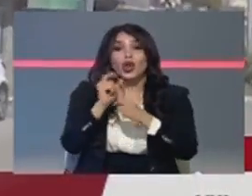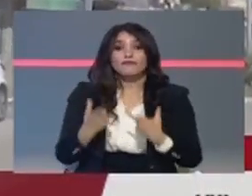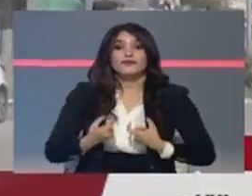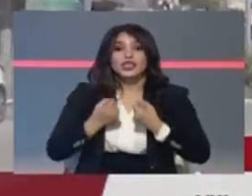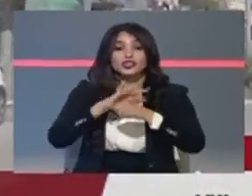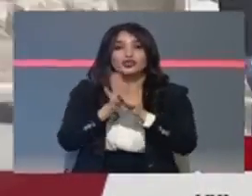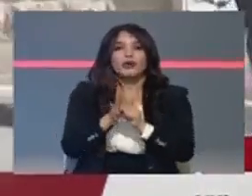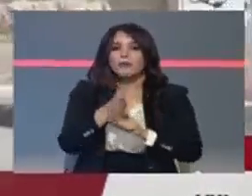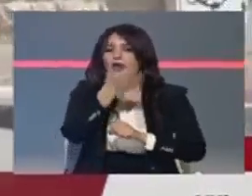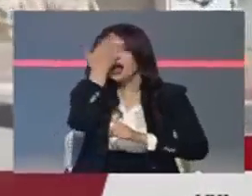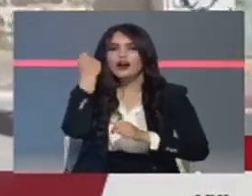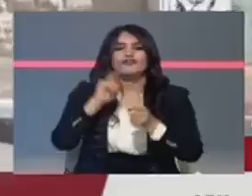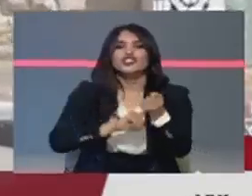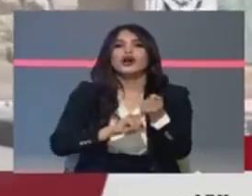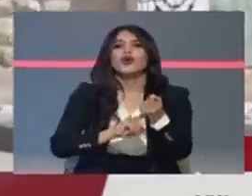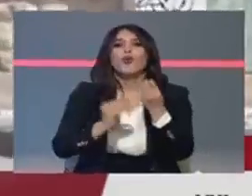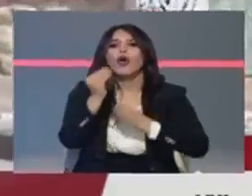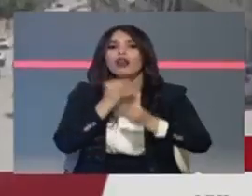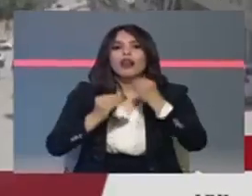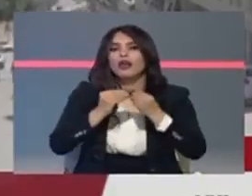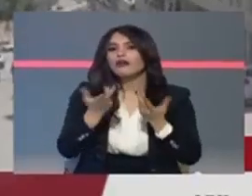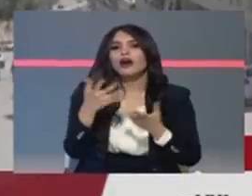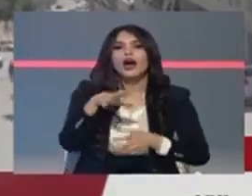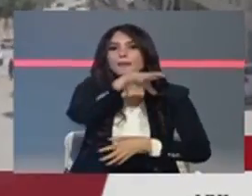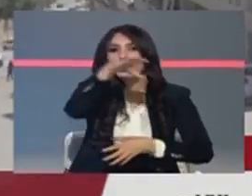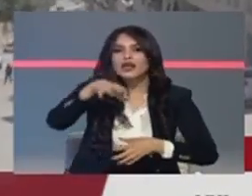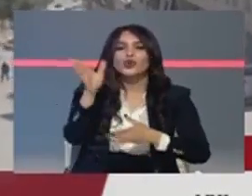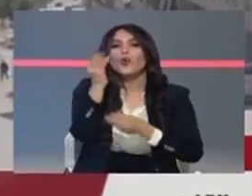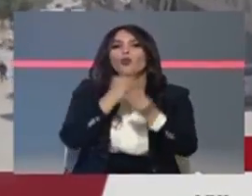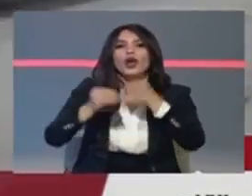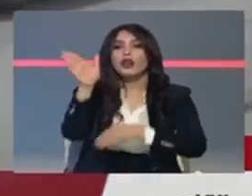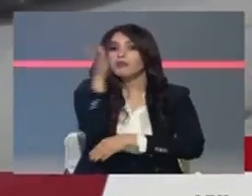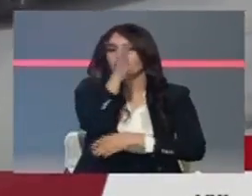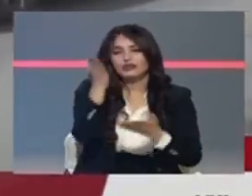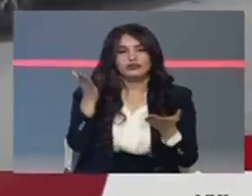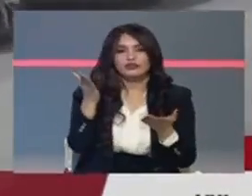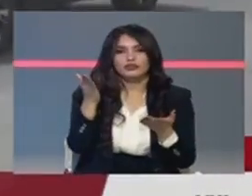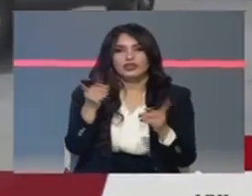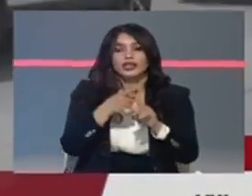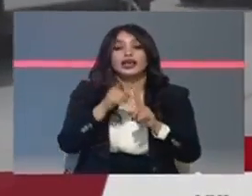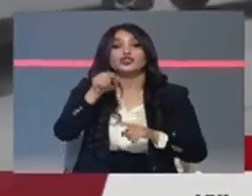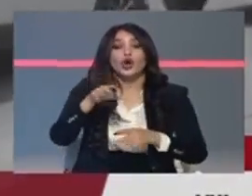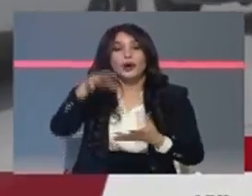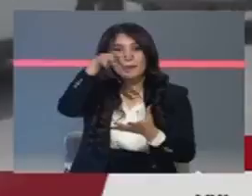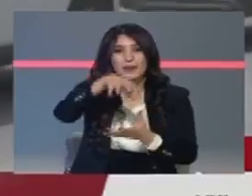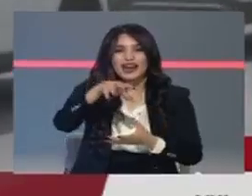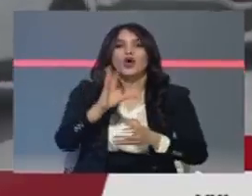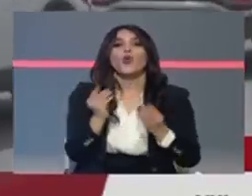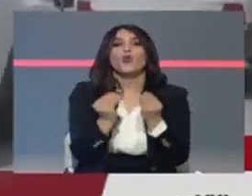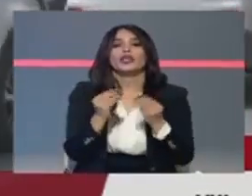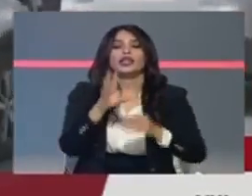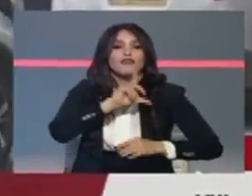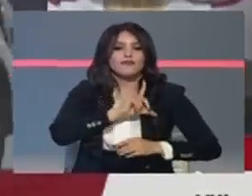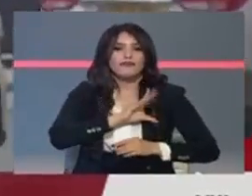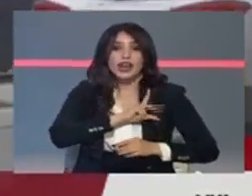يعرف عرقا أو لونا أو حدودا جغرافية محلية كانت أو دولية. فمنطقة الشرق الأوسط وتحديدا